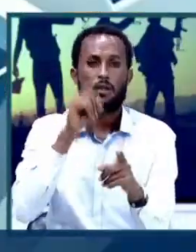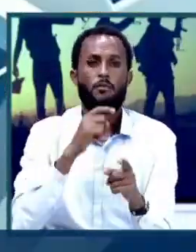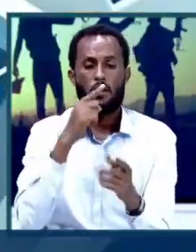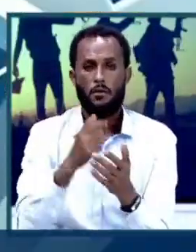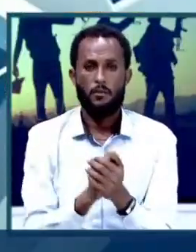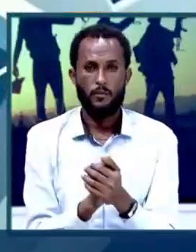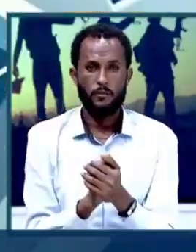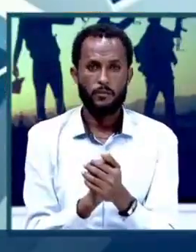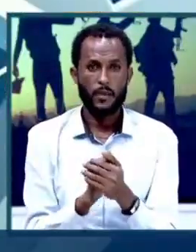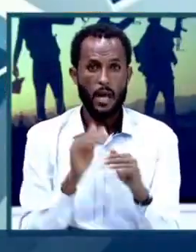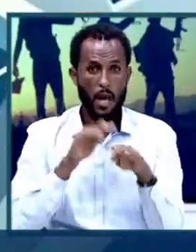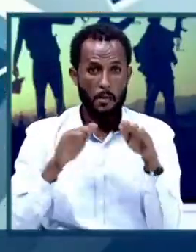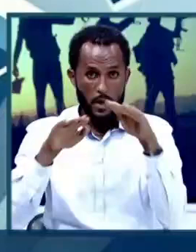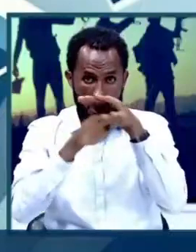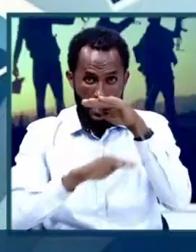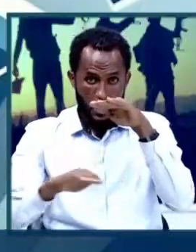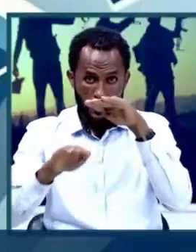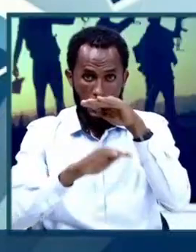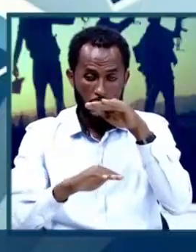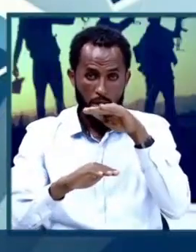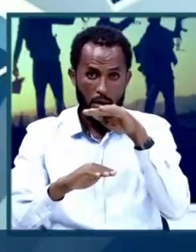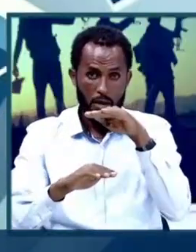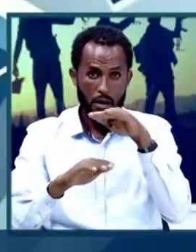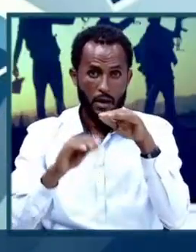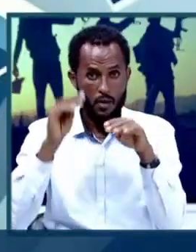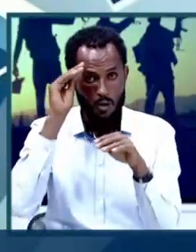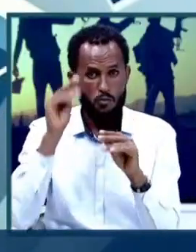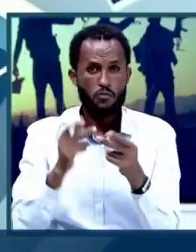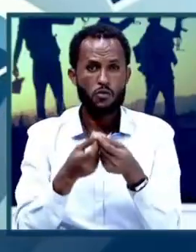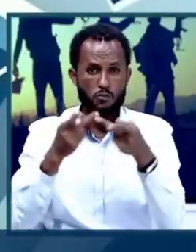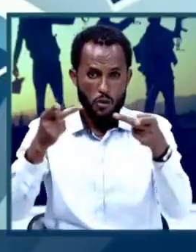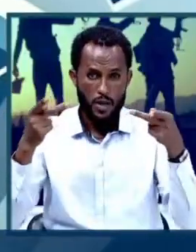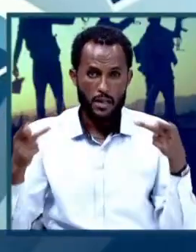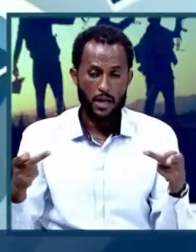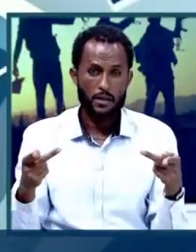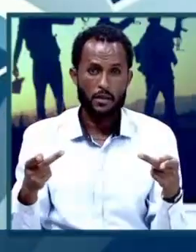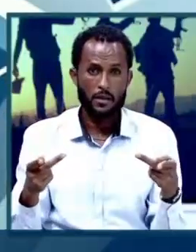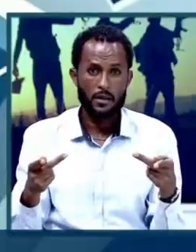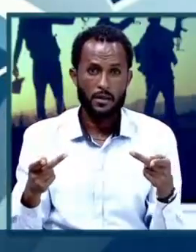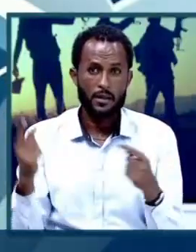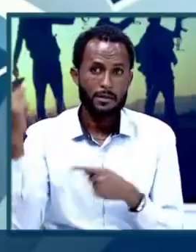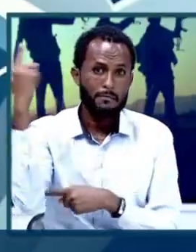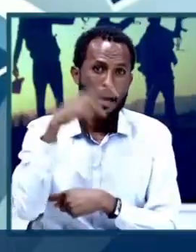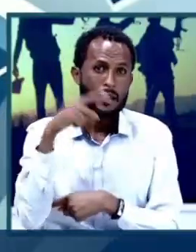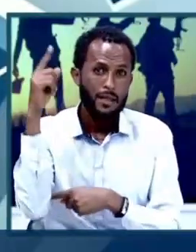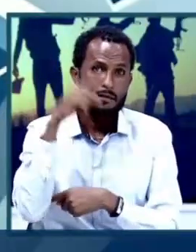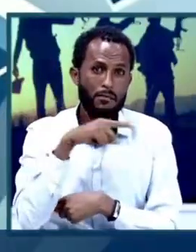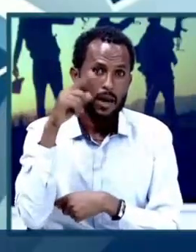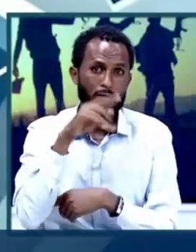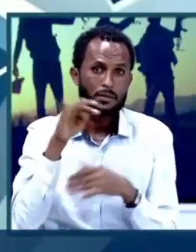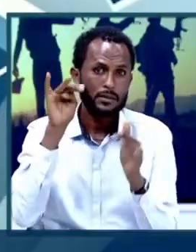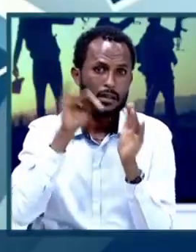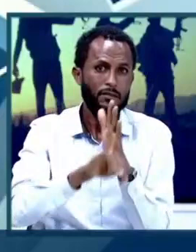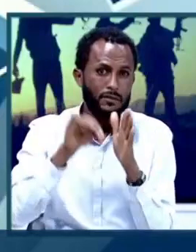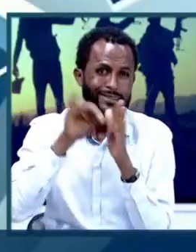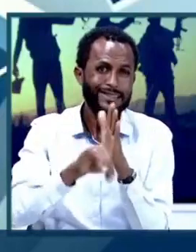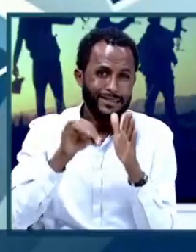ምዕራብ ኣብ ትሕቲ ኣብ ናይ ኢሮፕ ዘሎ ቦታታት ብምሉኦም መዓልቲ መዓልቲ መዓልቲ መዓልቲ ጀኖሳይድ